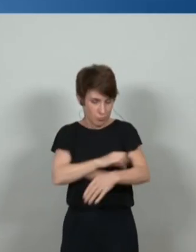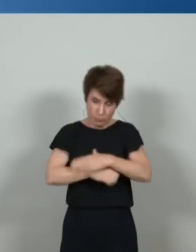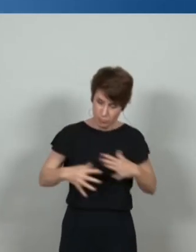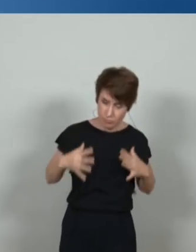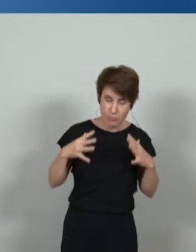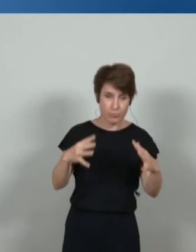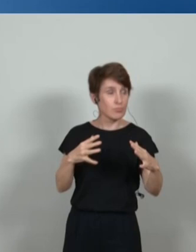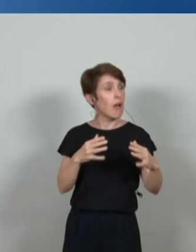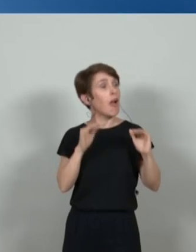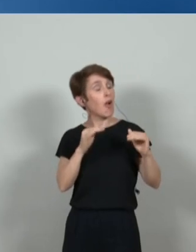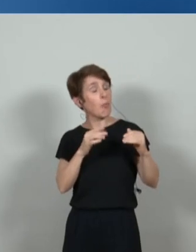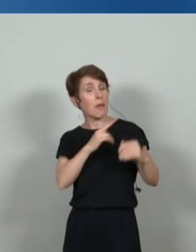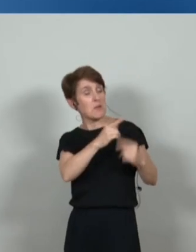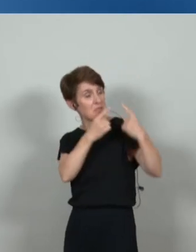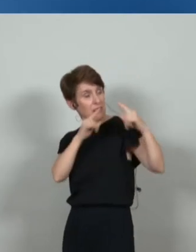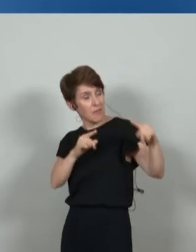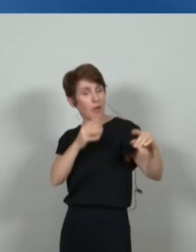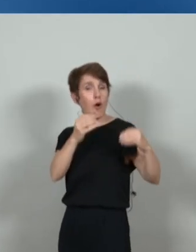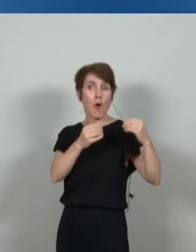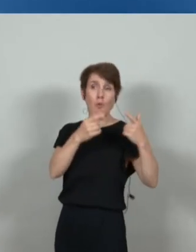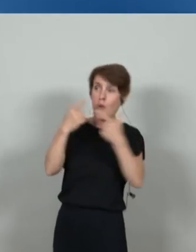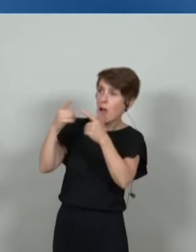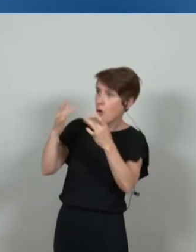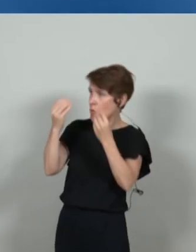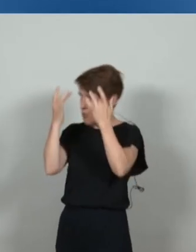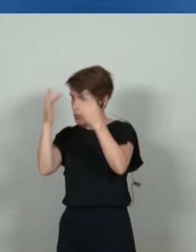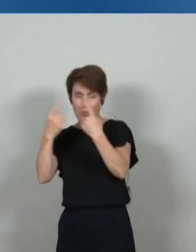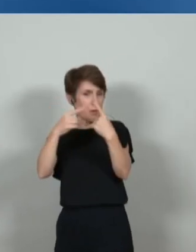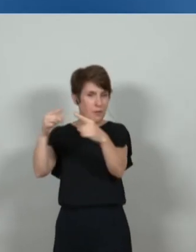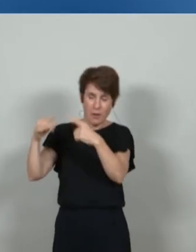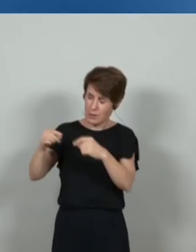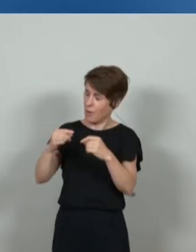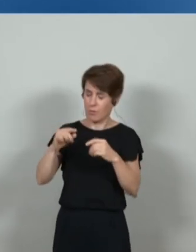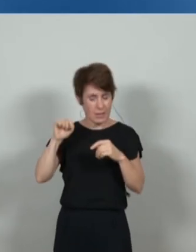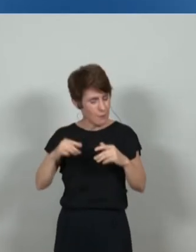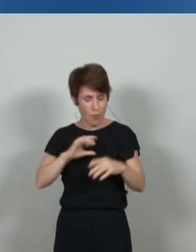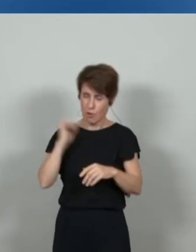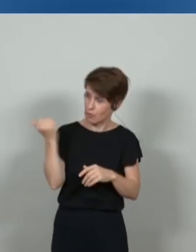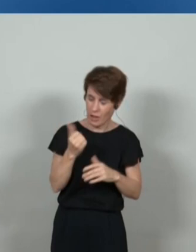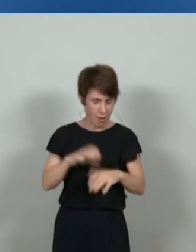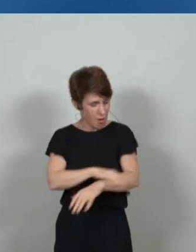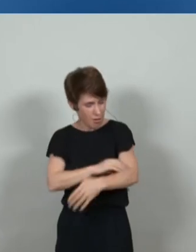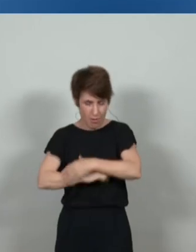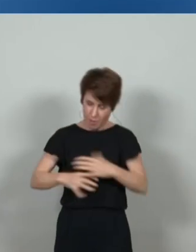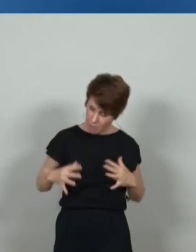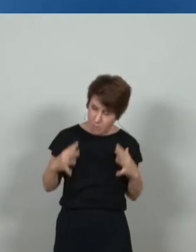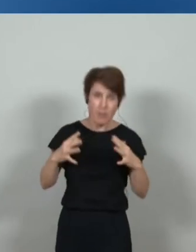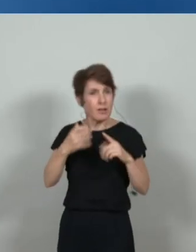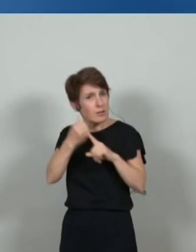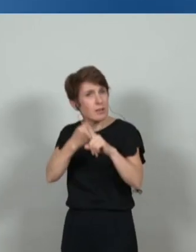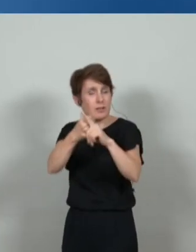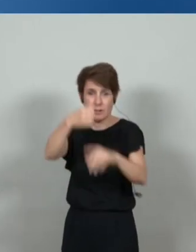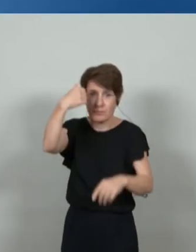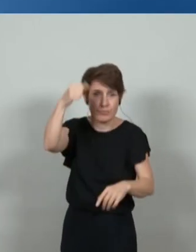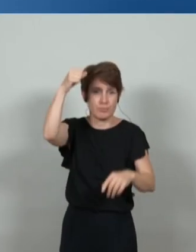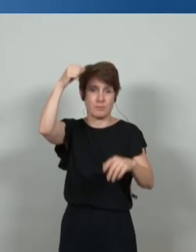dans nos similitudes dans nos grades nos langues et nos diversités nous obligent à être à la hauteur de cet enjeu unique et inédit positionnant